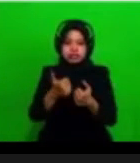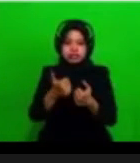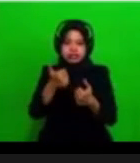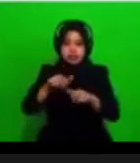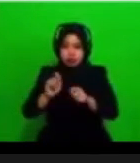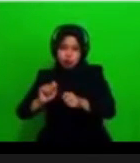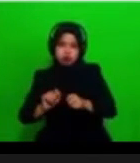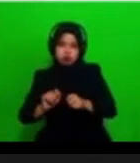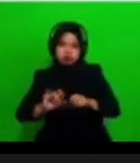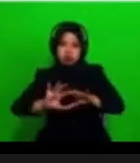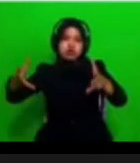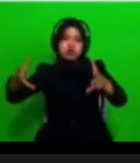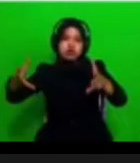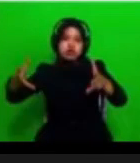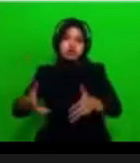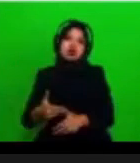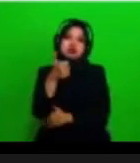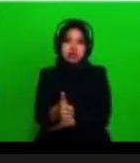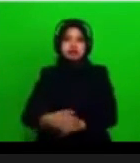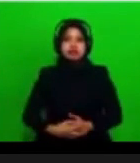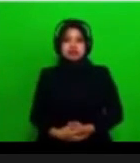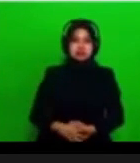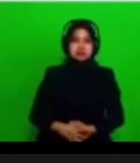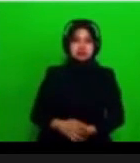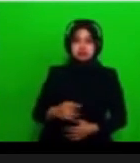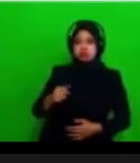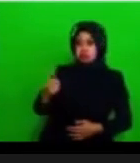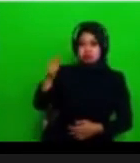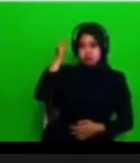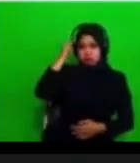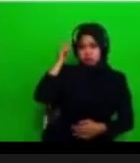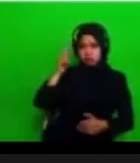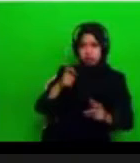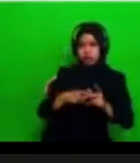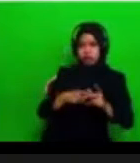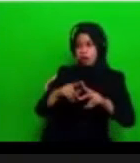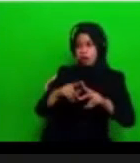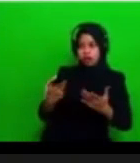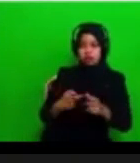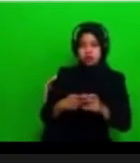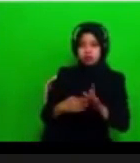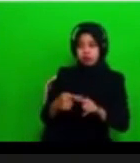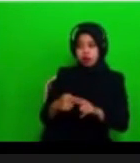produk-produk mereka yang bisa mendunia. Saya tidak bilang SMA atau SMK